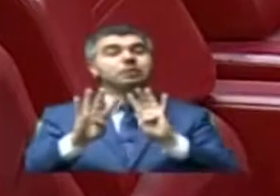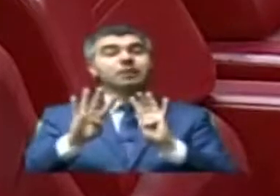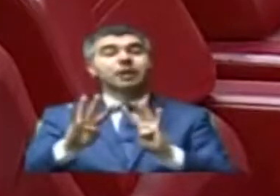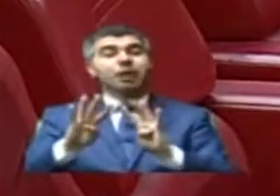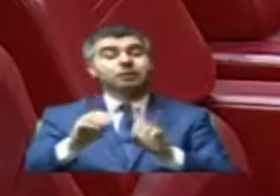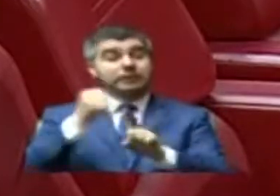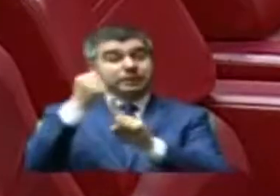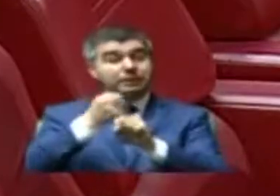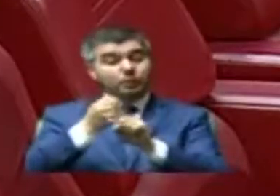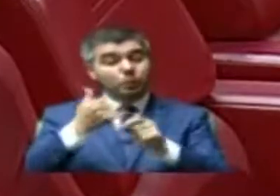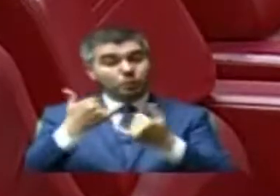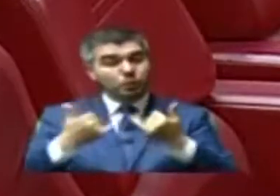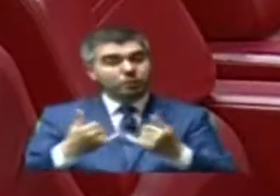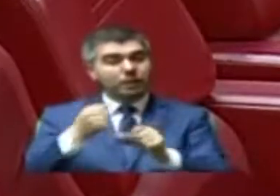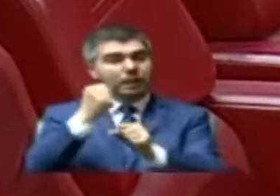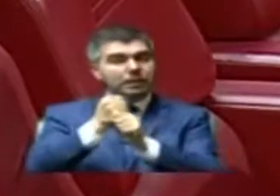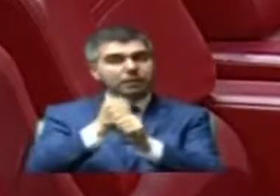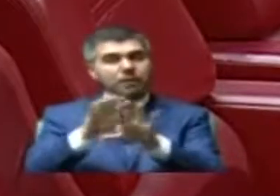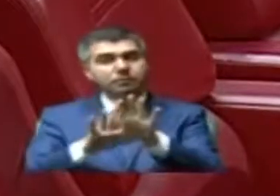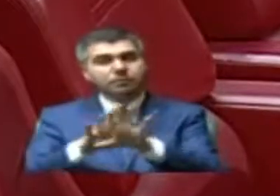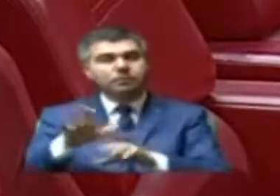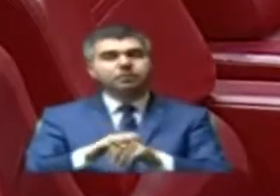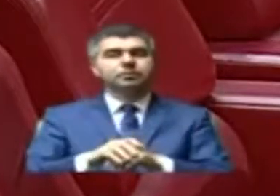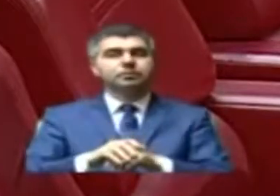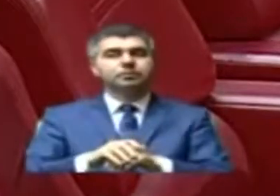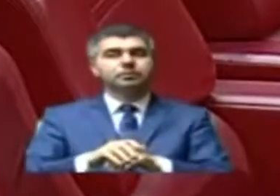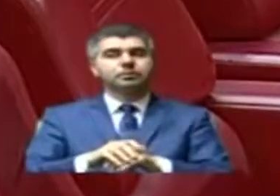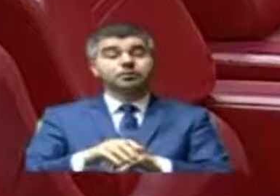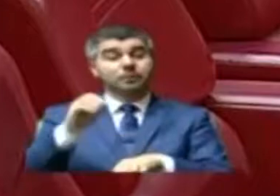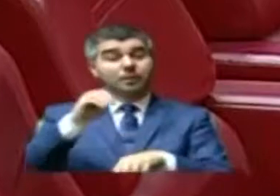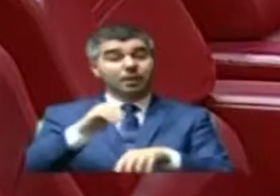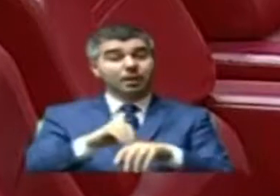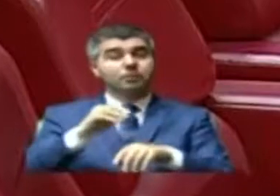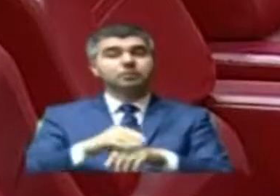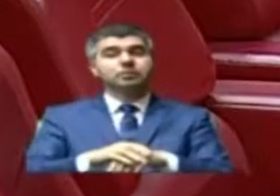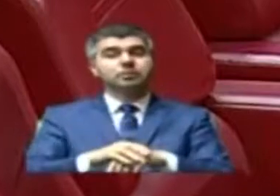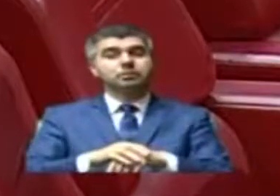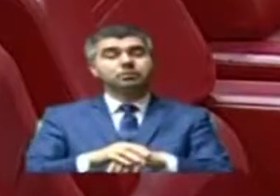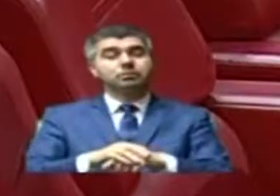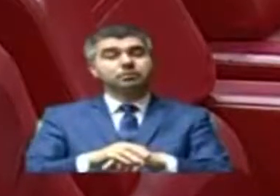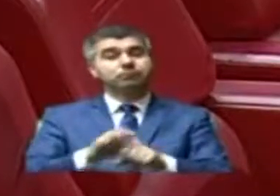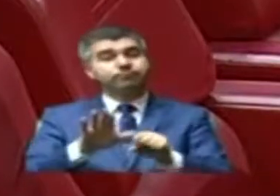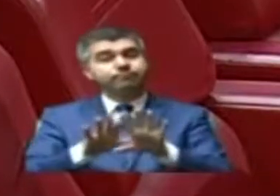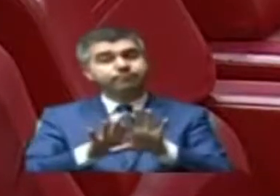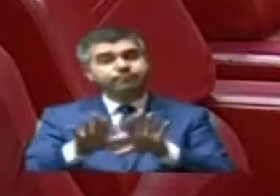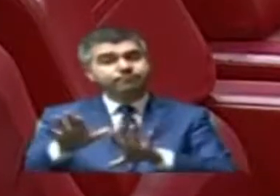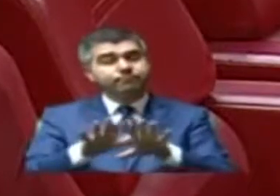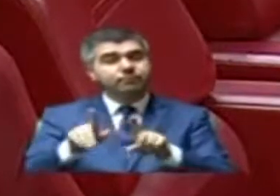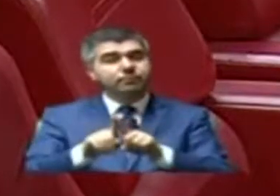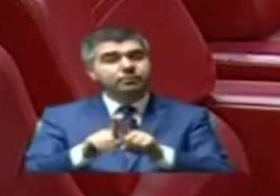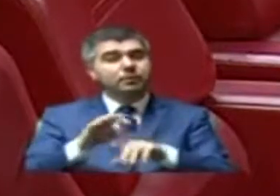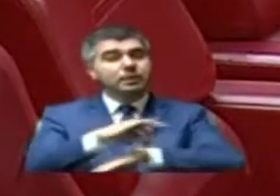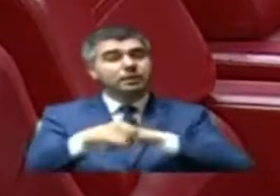عليها الآن مع مختلف الشركاء المعنيين. عندما نتحدث كذلك على المرصد